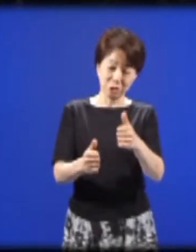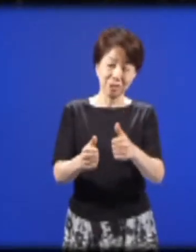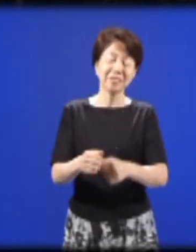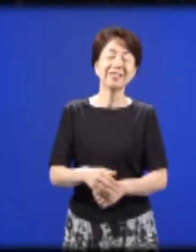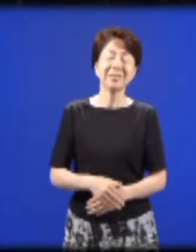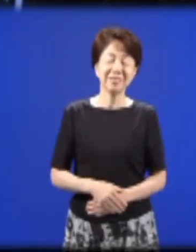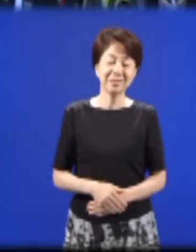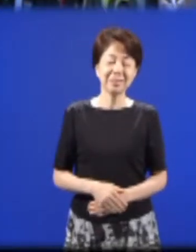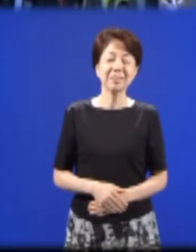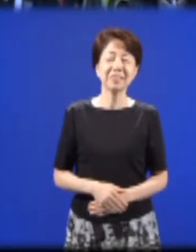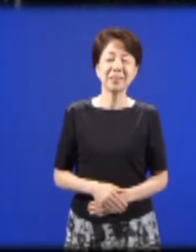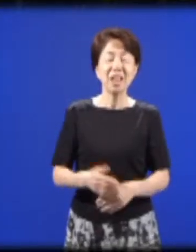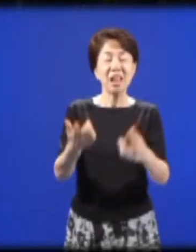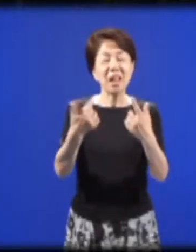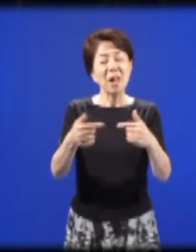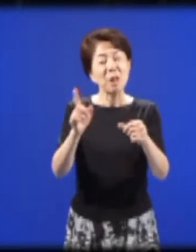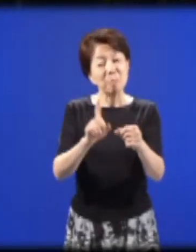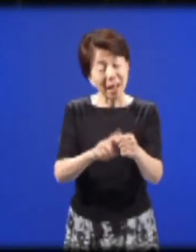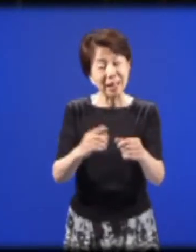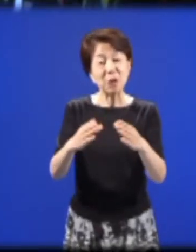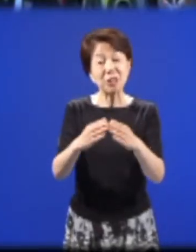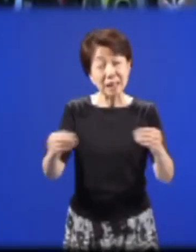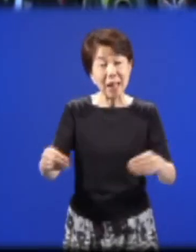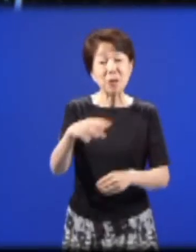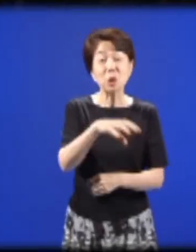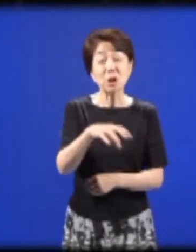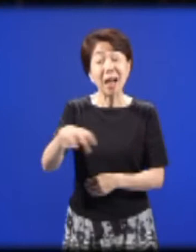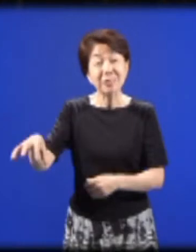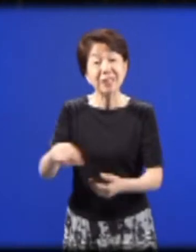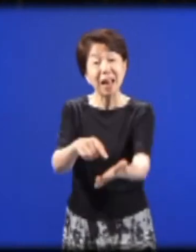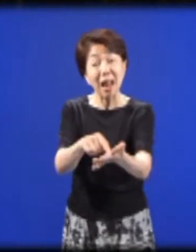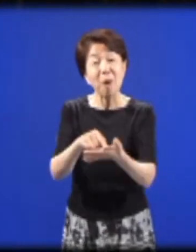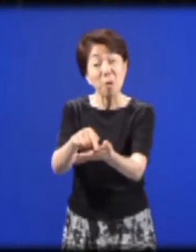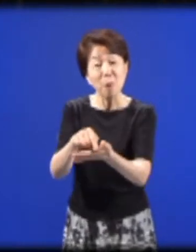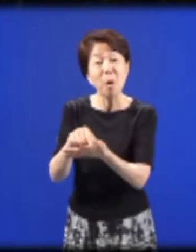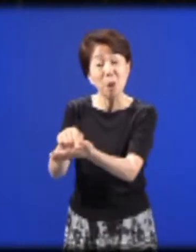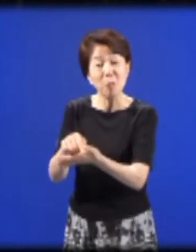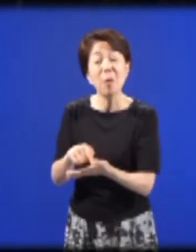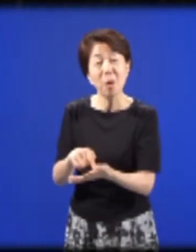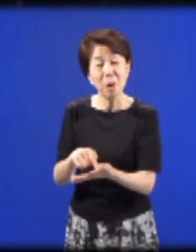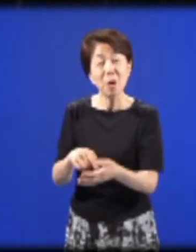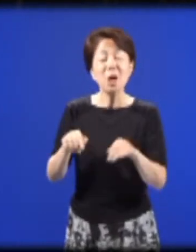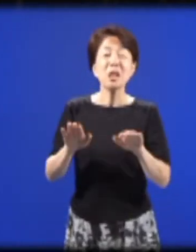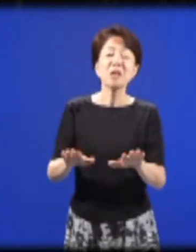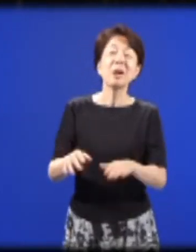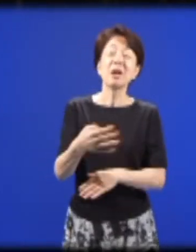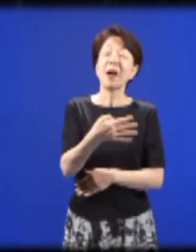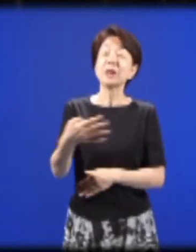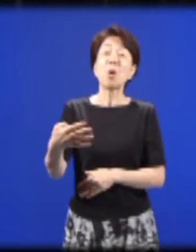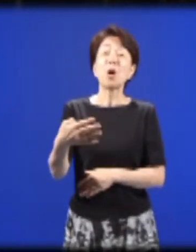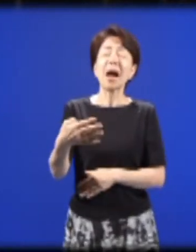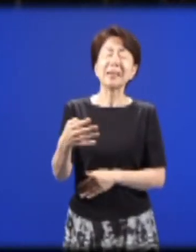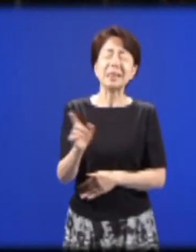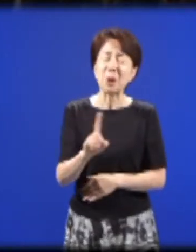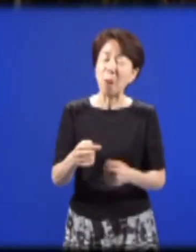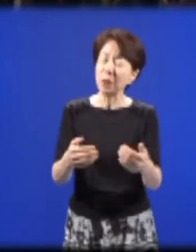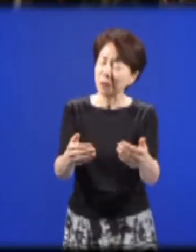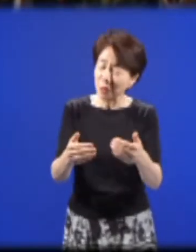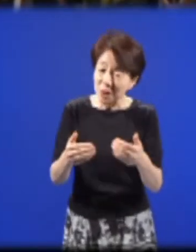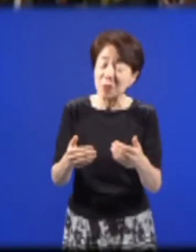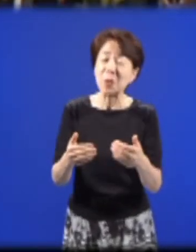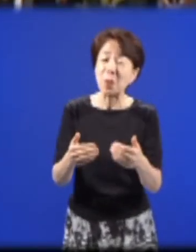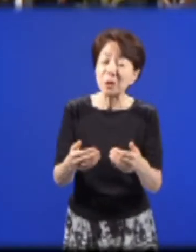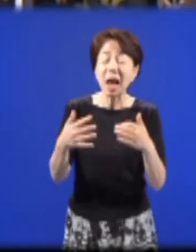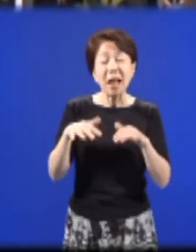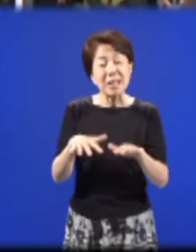よ。毎年全国各地から応募があって、今では四日市に欠かせない大